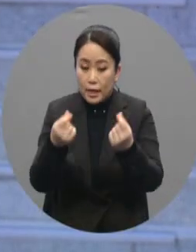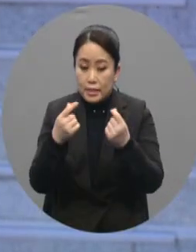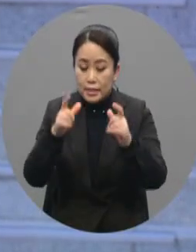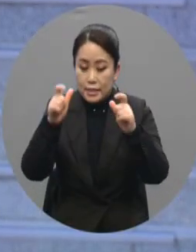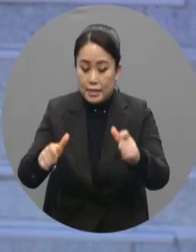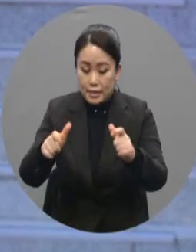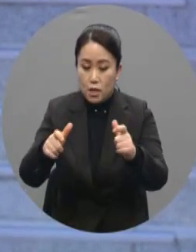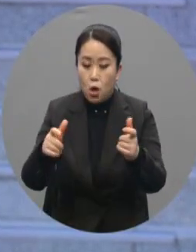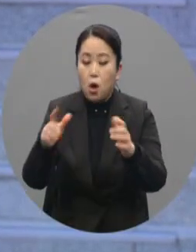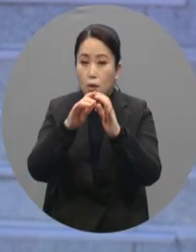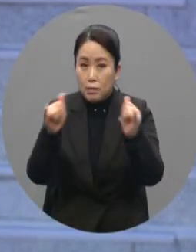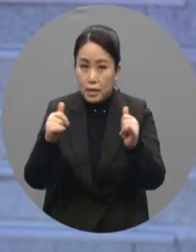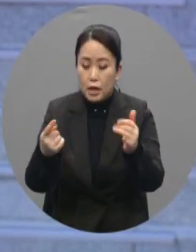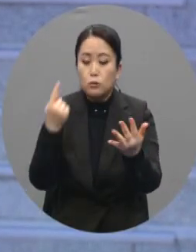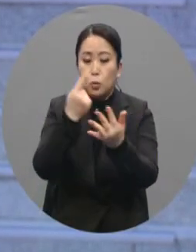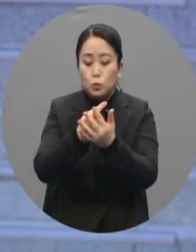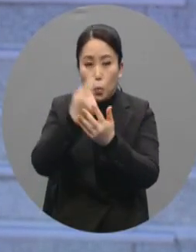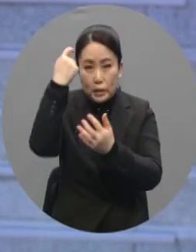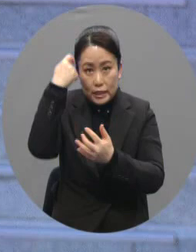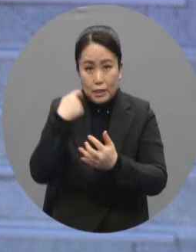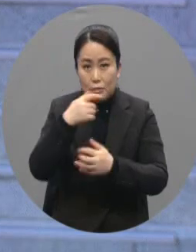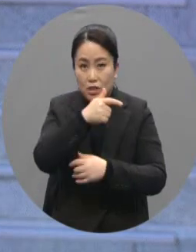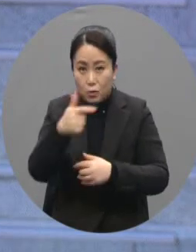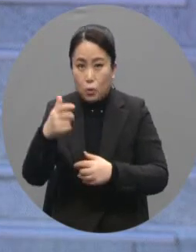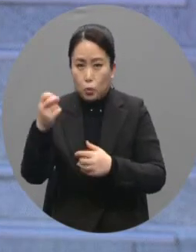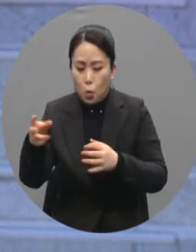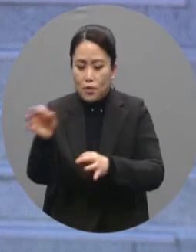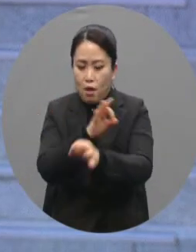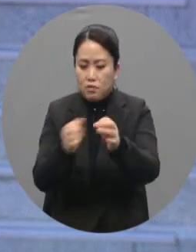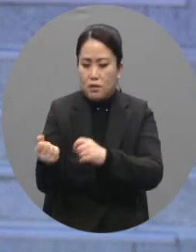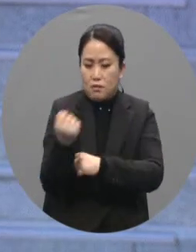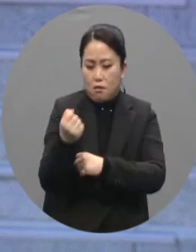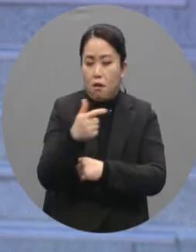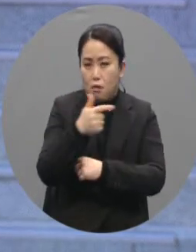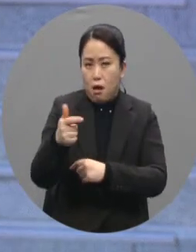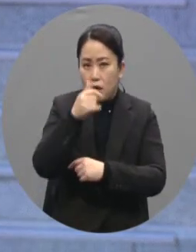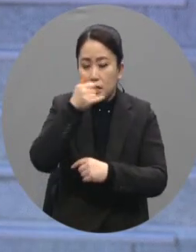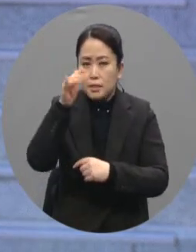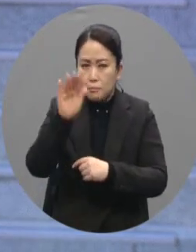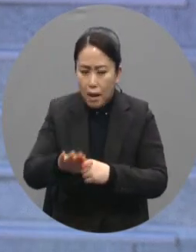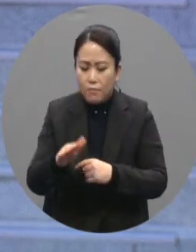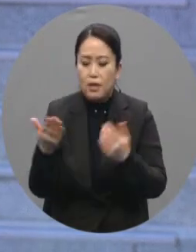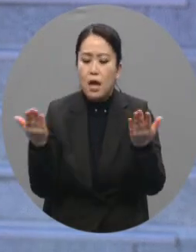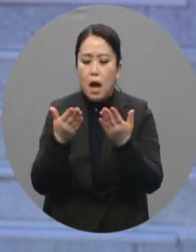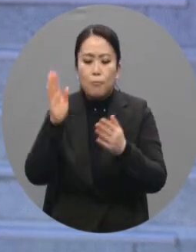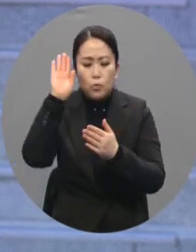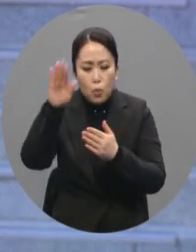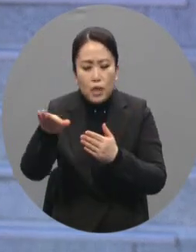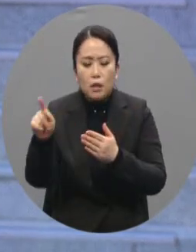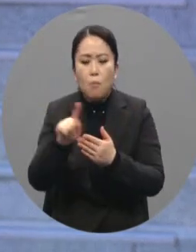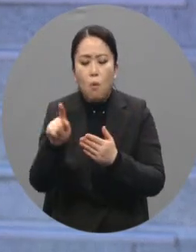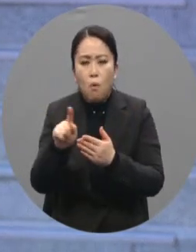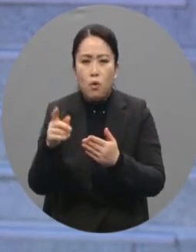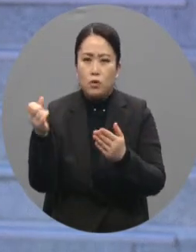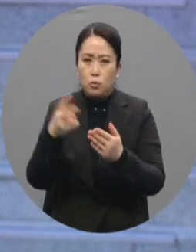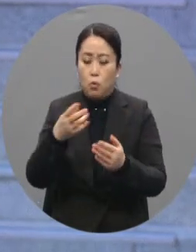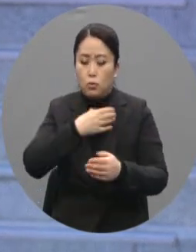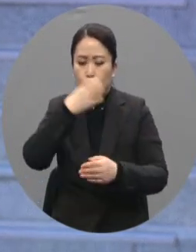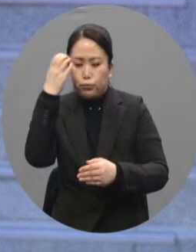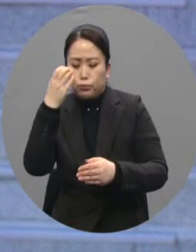지역민들의 소속감도 크고 경쟁력도 갖춘 부산이지만 진로를 개척하거나 꿈을 펼치기에 인프라가 약한 것도